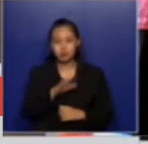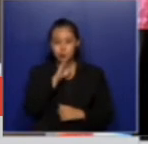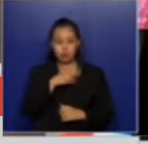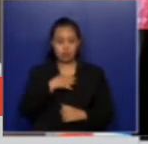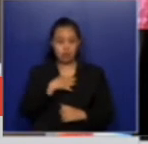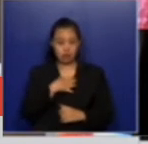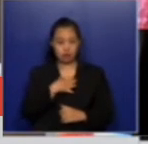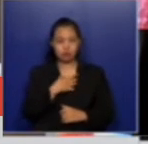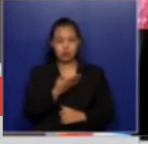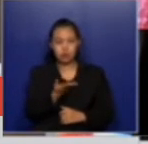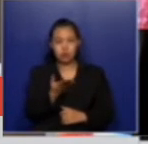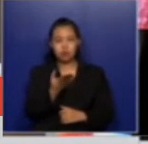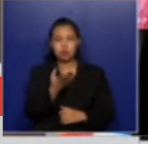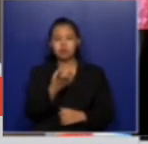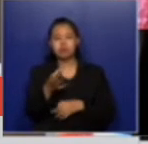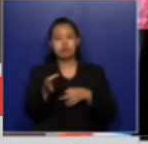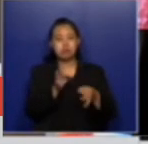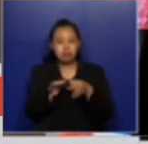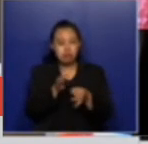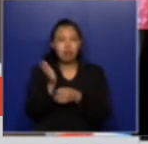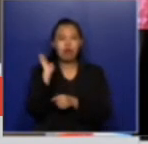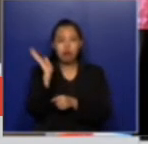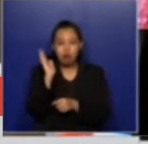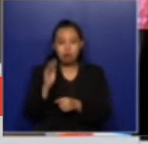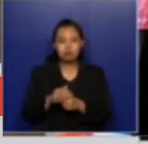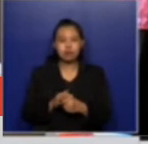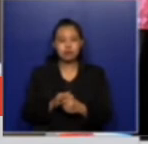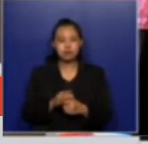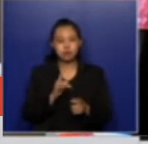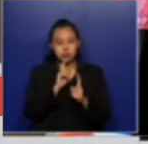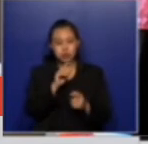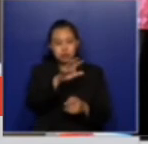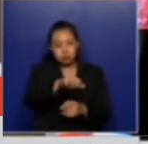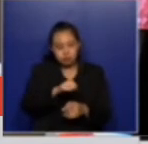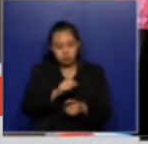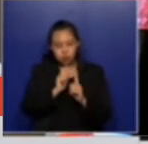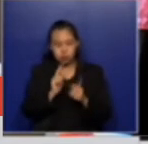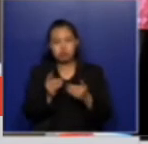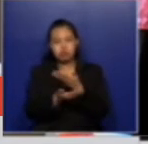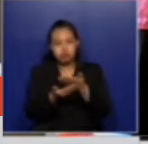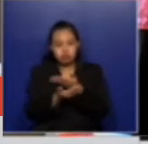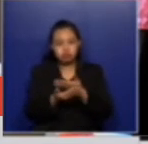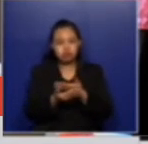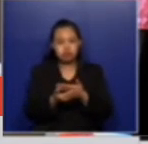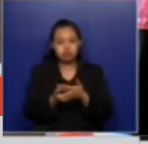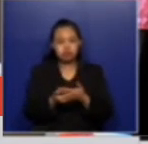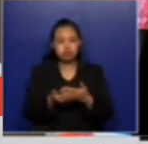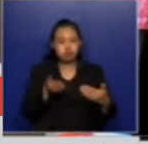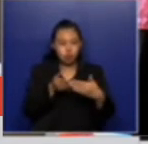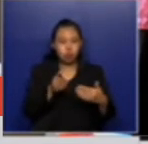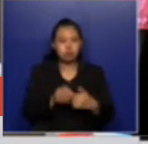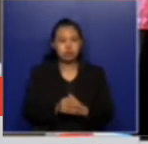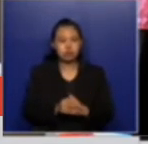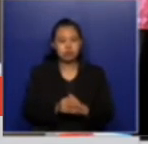ชิญเป็นใบบรรยายเป็นการส่วนตัวเพราะกว่าทีมเศรษฐกิจของพรรคเพื่อไทยคิดขึ้นม